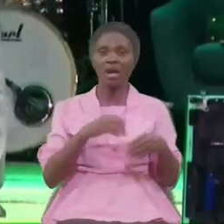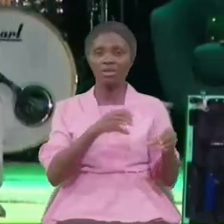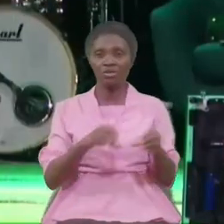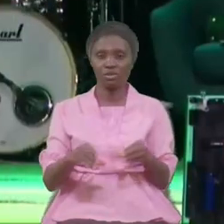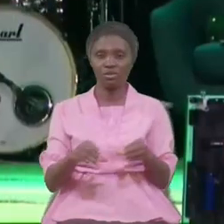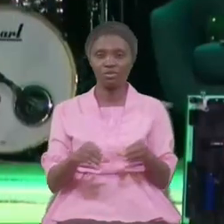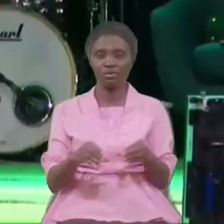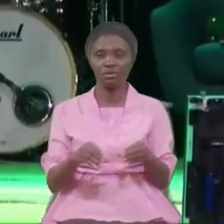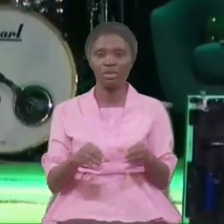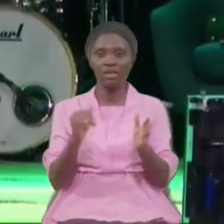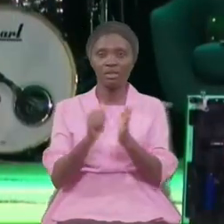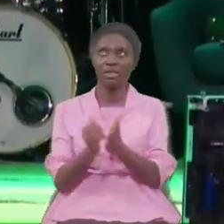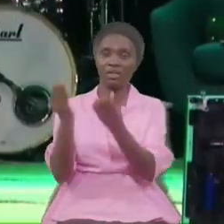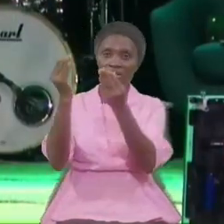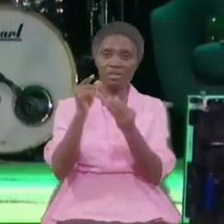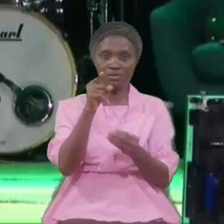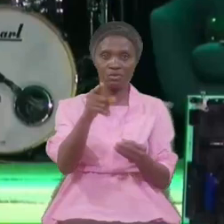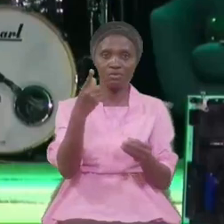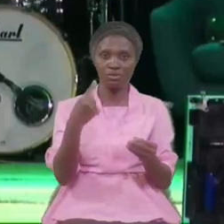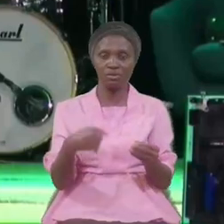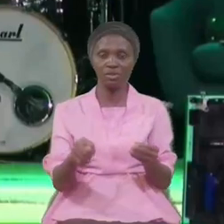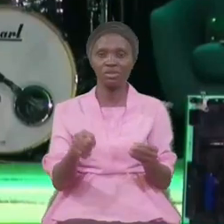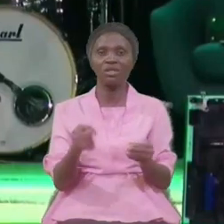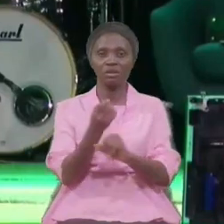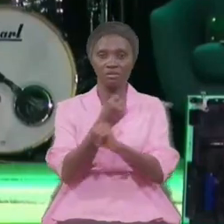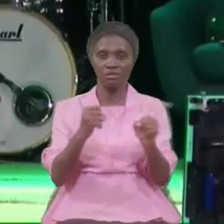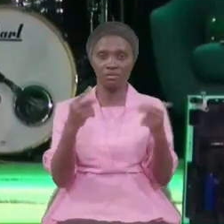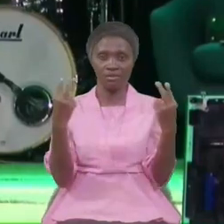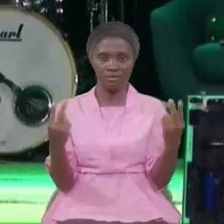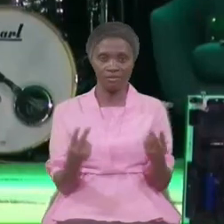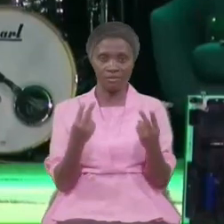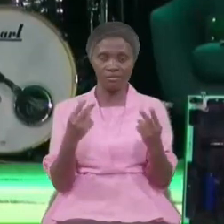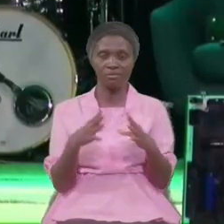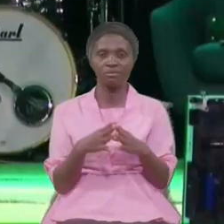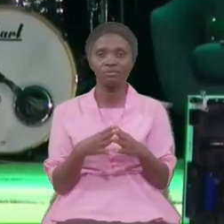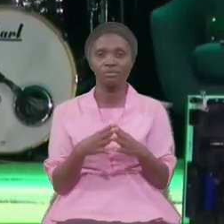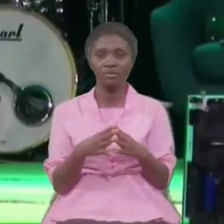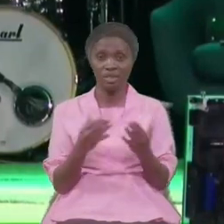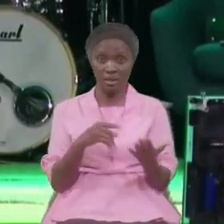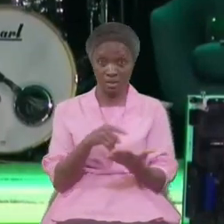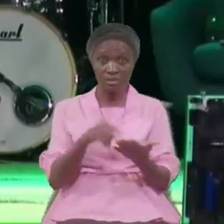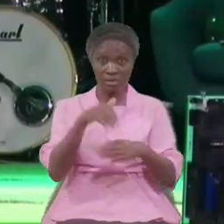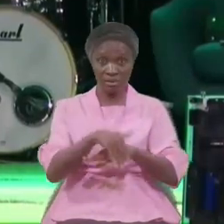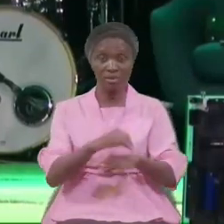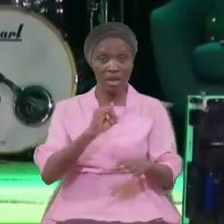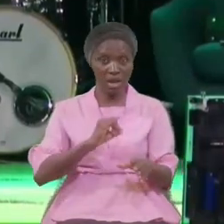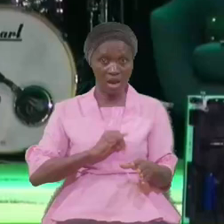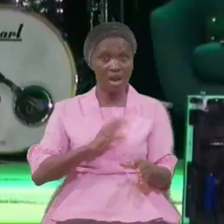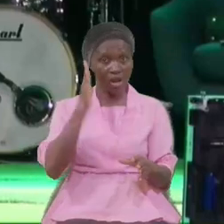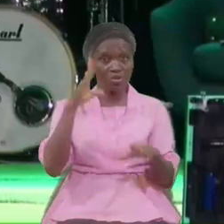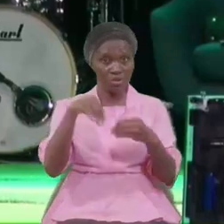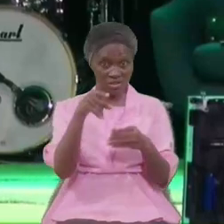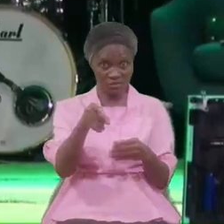Ce n'est pas ce que vous avez fait qui vous offre le salut, mais ce que Jésus a fait qui vous donne le salut. Ce soir, je